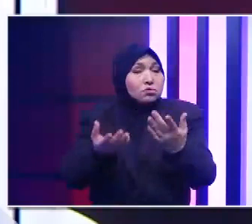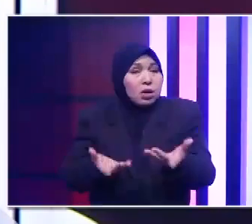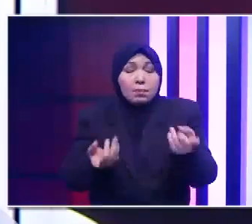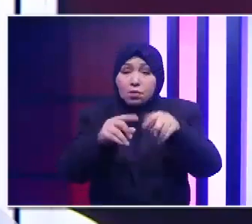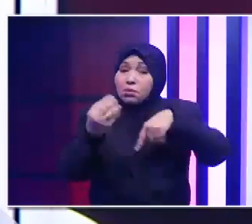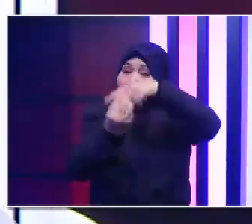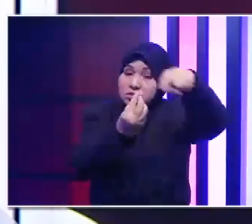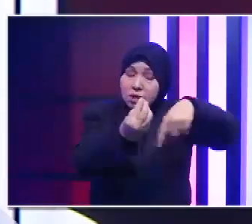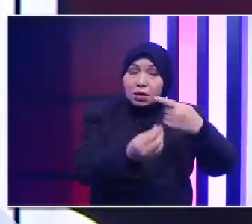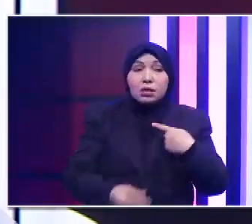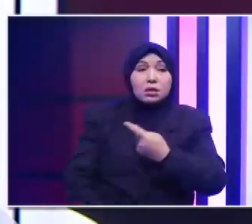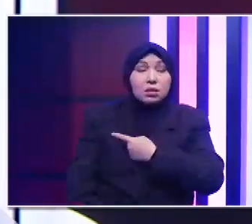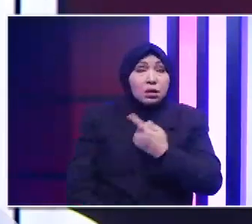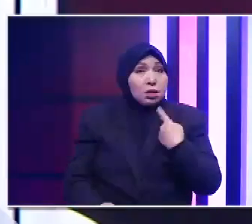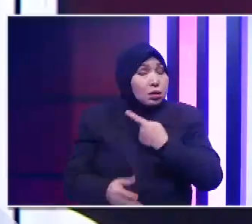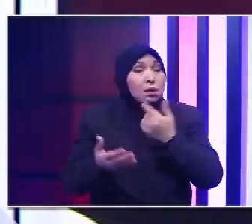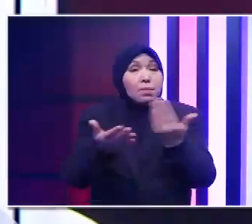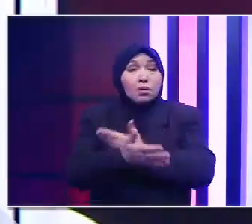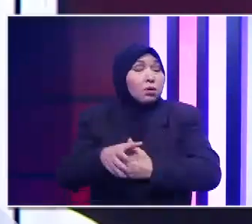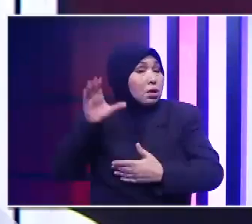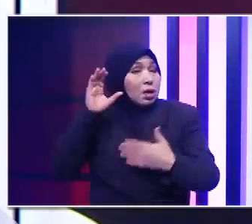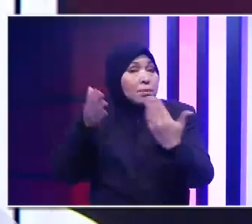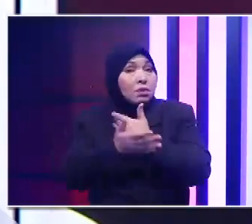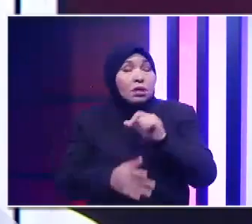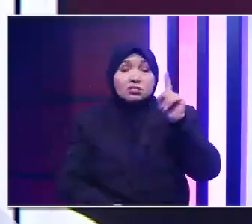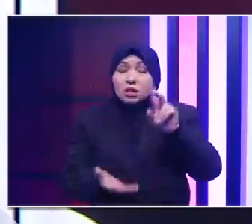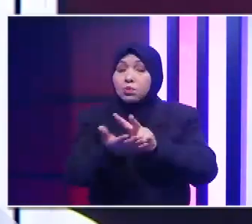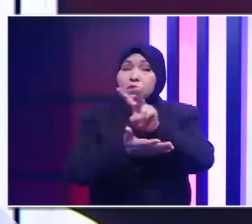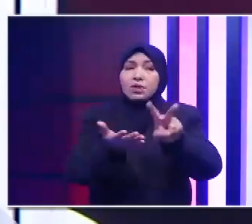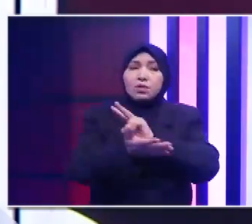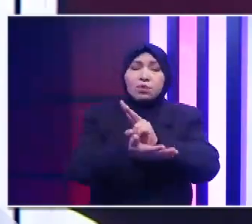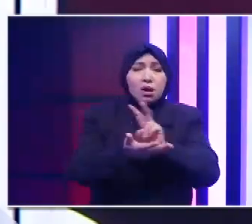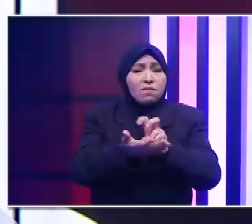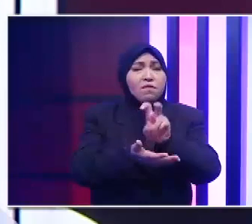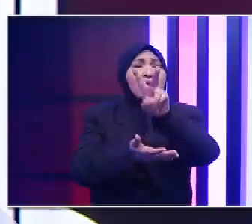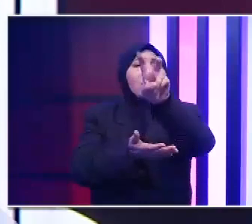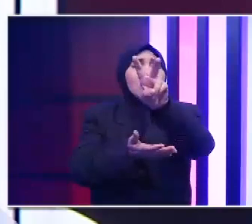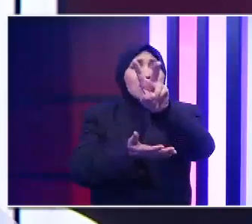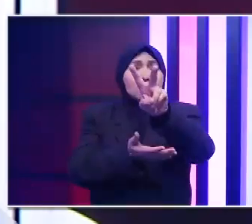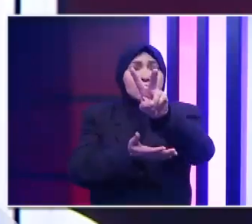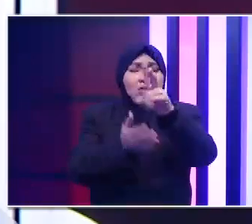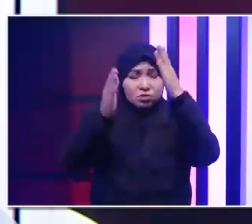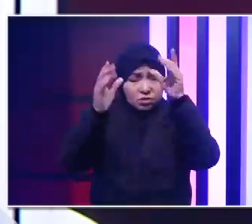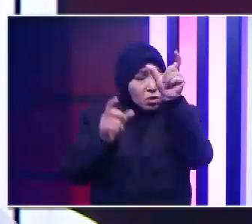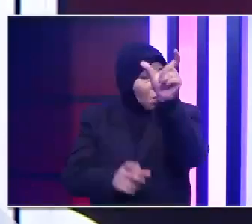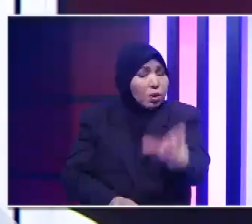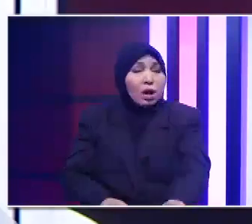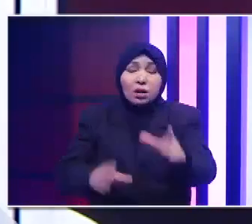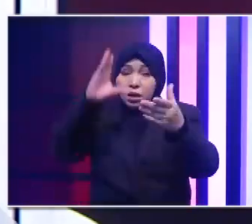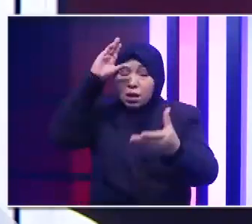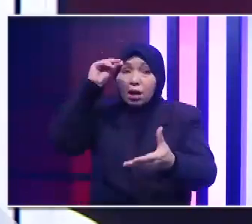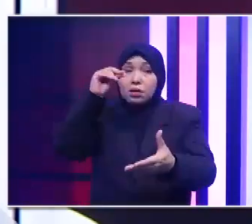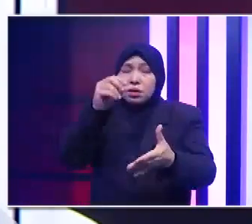berlaku di sekeliling kita akhirnya baru dengan baru-baru ini ada satu video yang fire tonton dimana seseorang lelaki